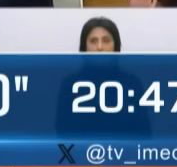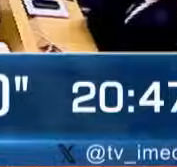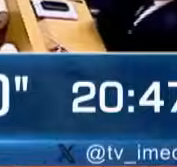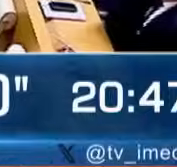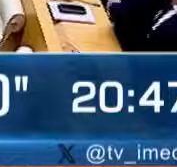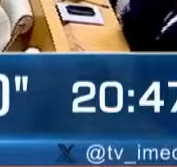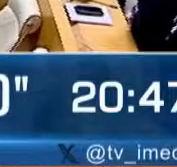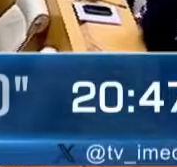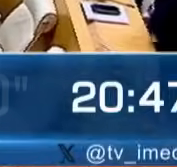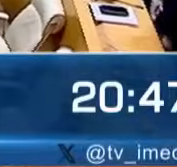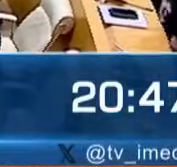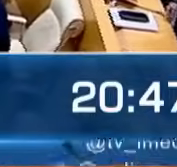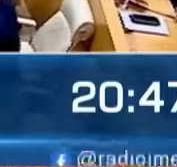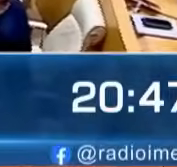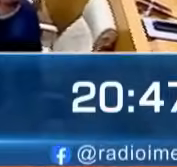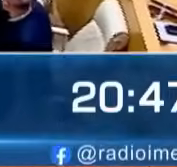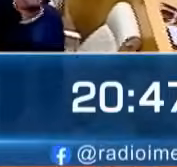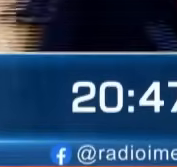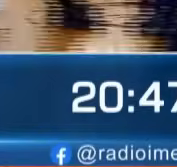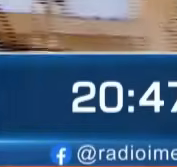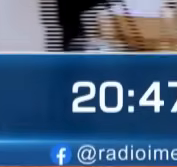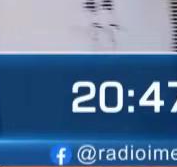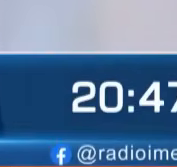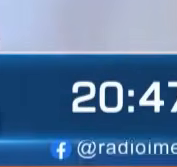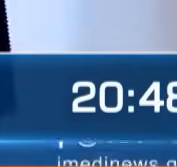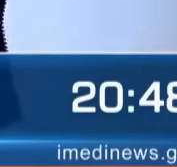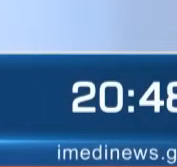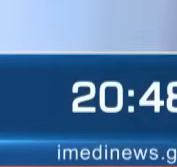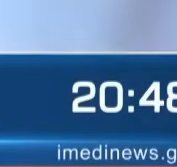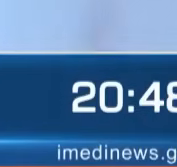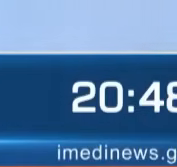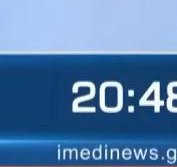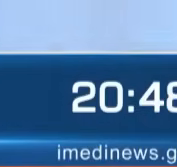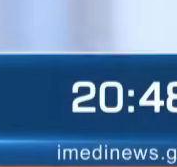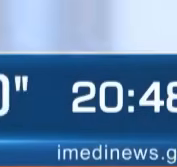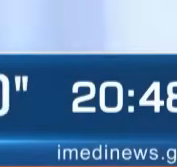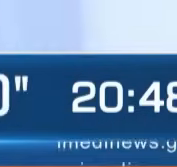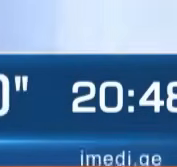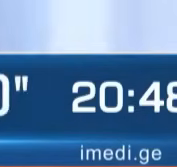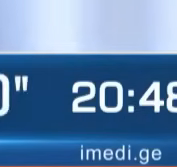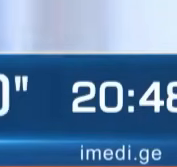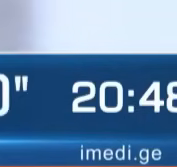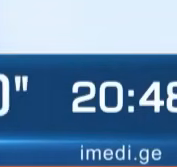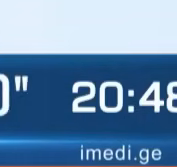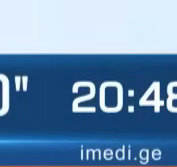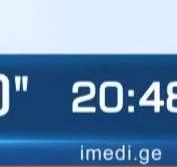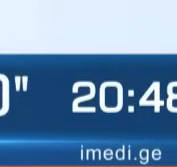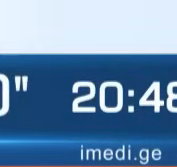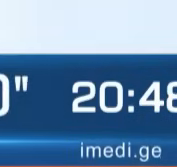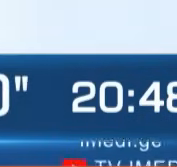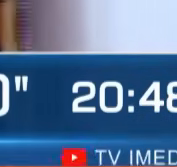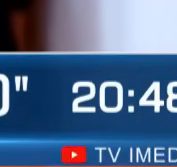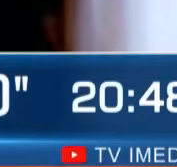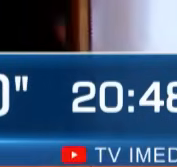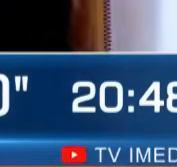saerto dghis tsesrigit mokmedeben. Radikalur opozitsiashi ghiat saubroben rom akt saerto mizani da ertoblivi strategia. Naționalur